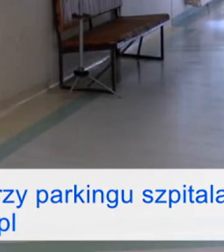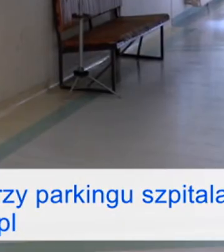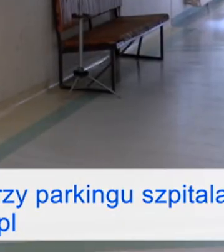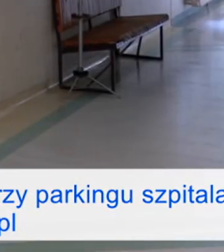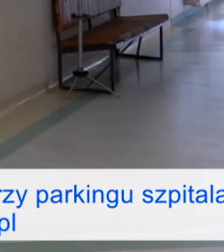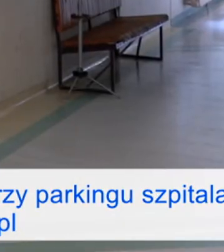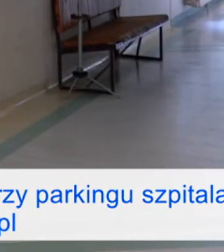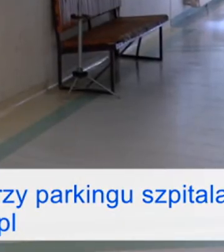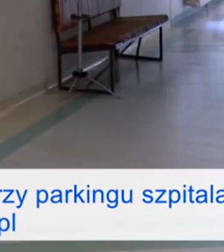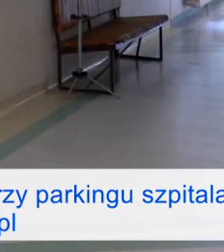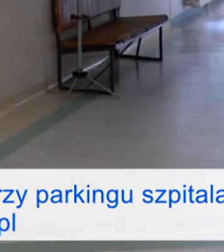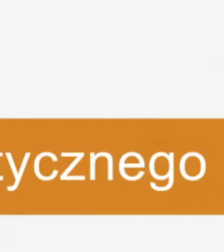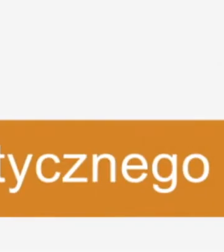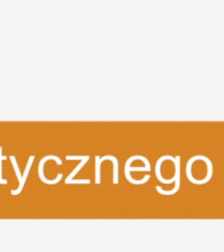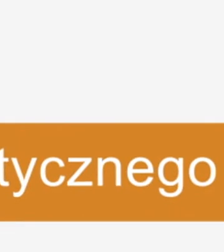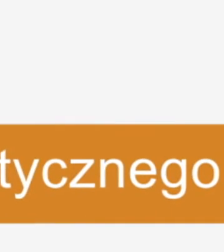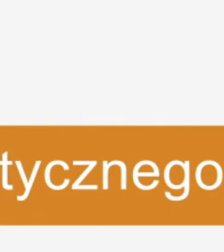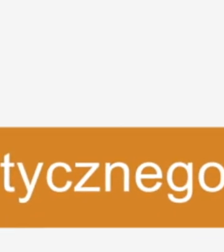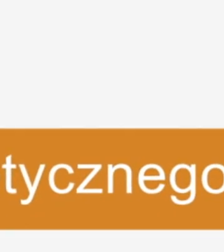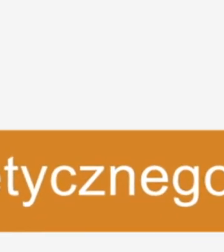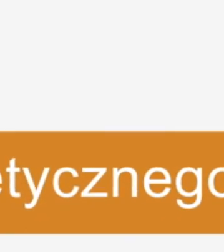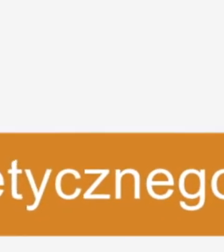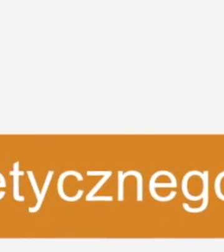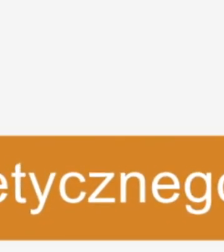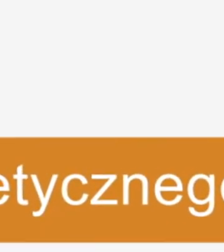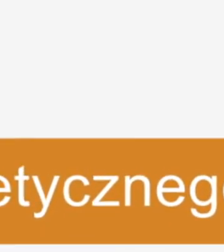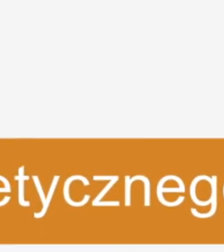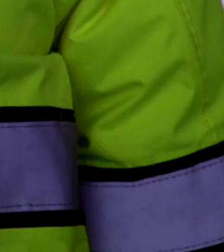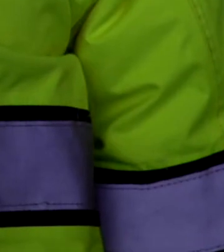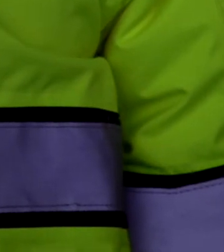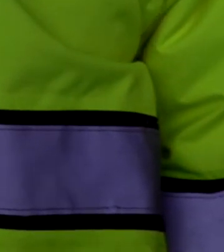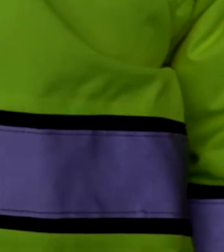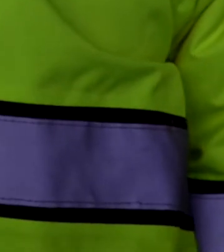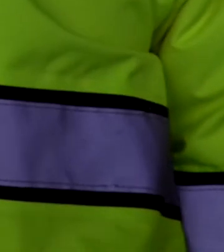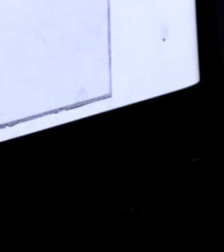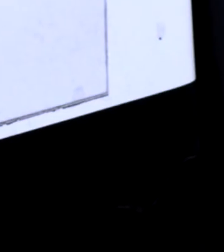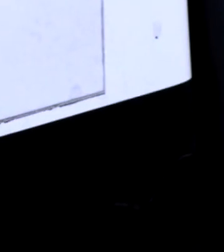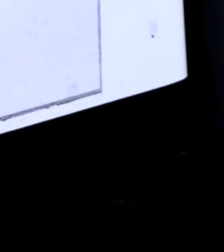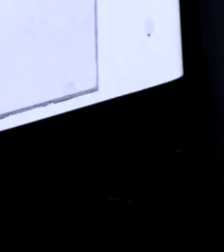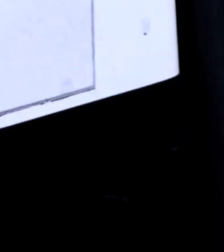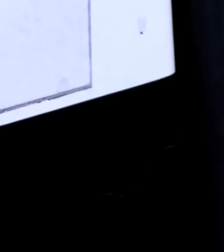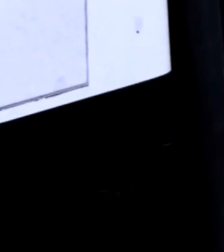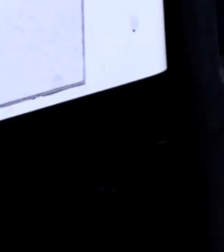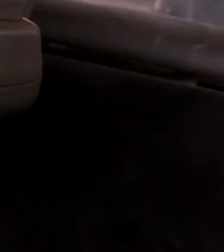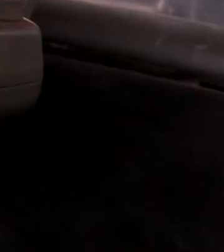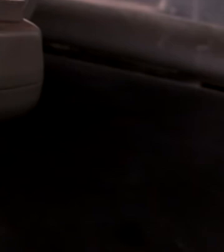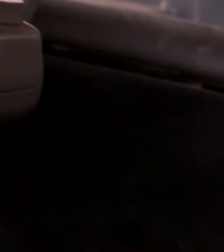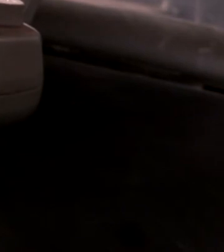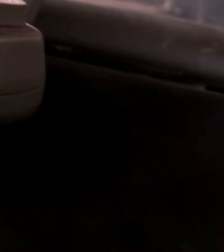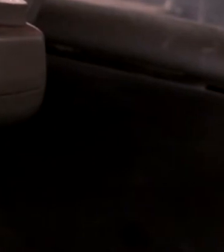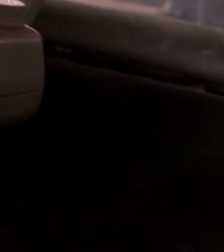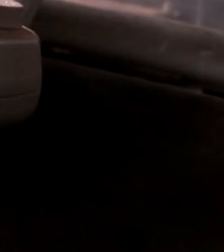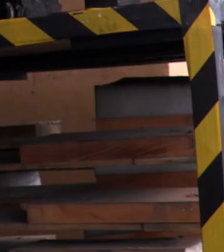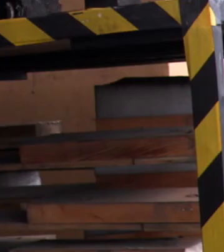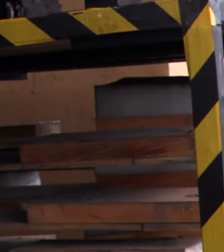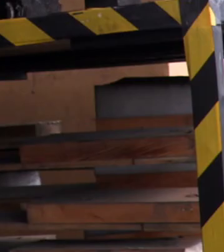leczenia. Zobowiązuje nas to do ciągłego doskonalenia zarówno naszego zespołu, jak i urządzeń. Zapraszamy Państwa do ośrodka szkoleniowego Multiservice na